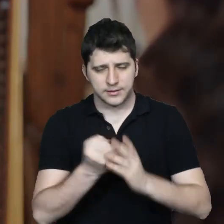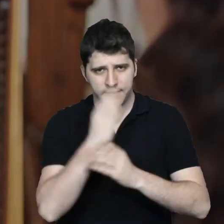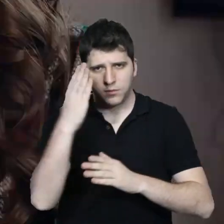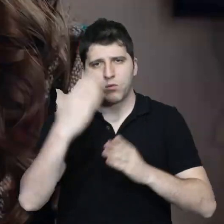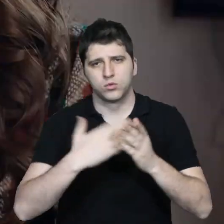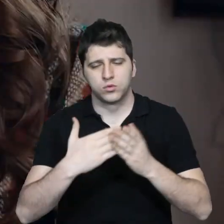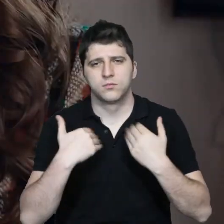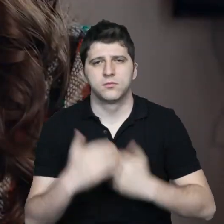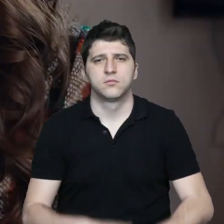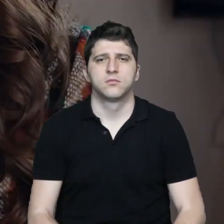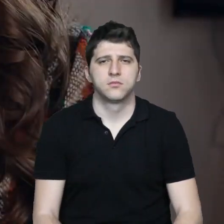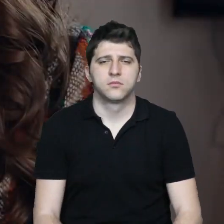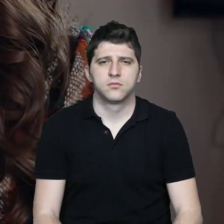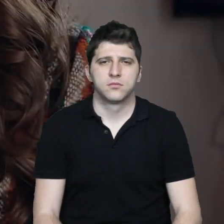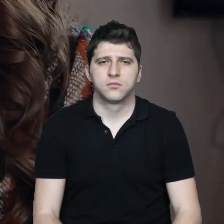bunu bozdururum.